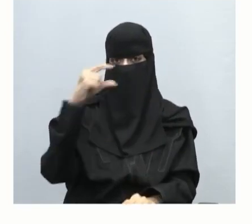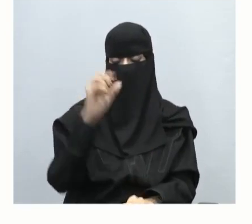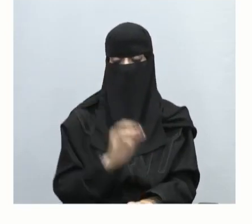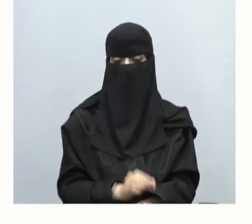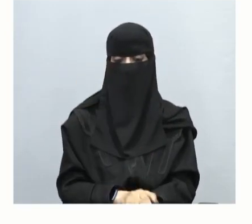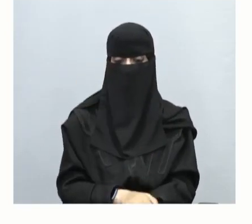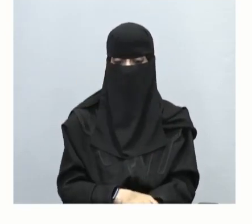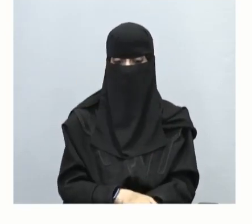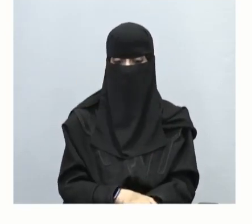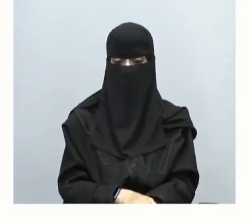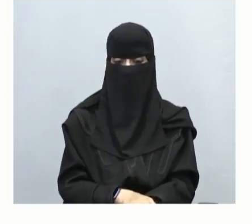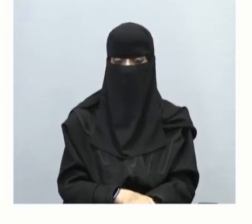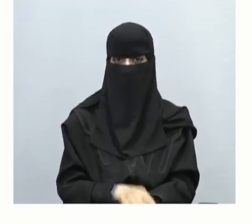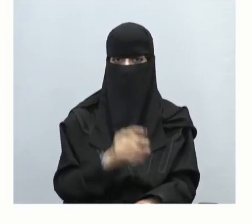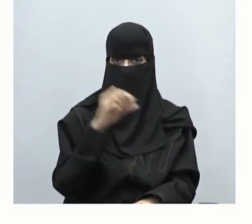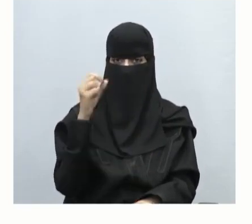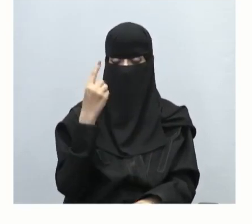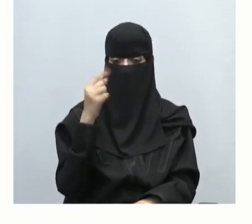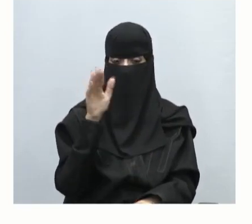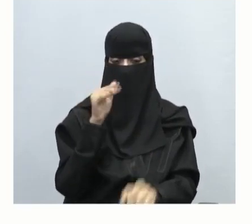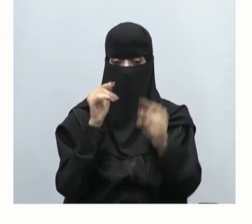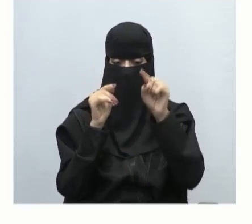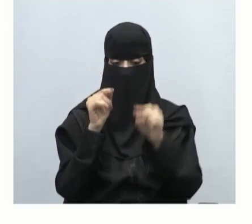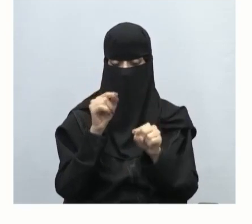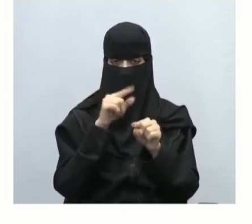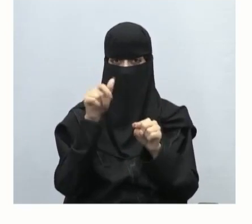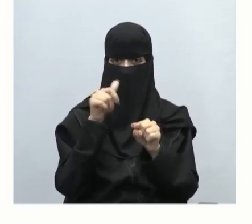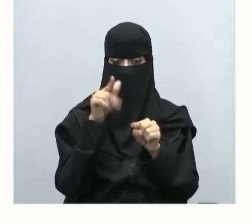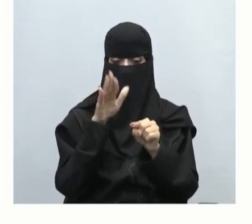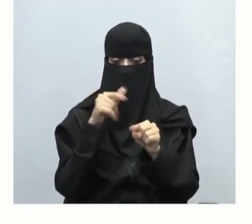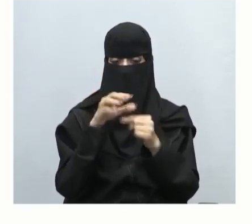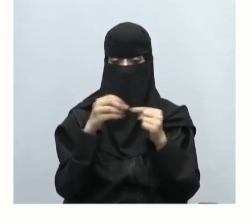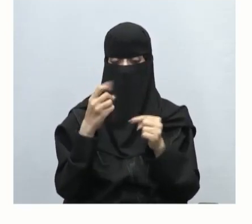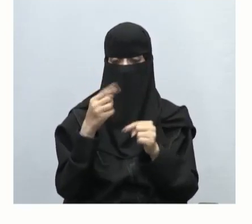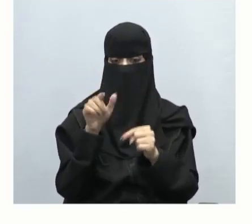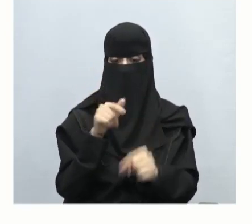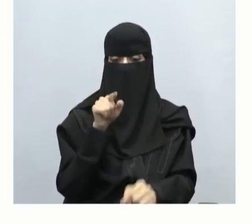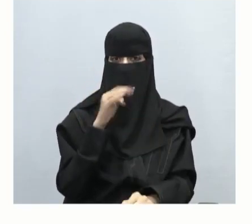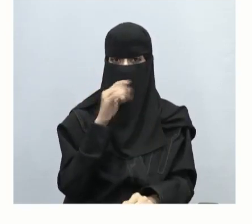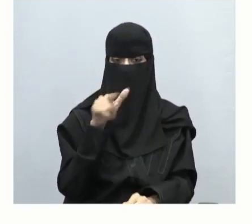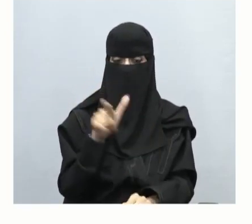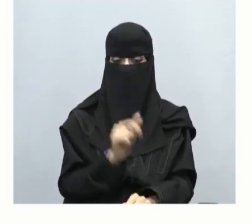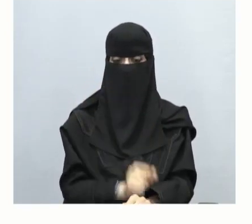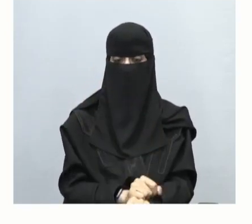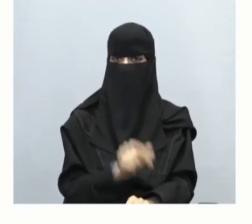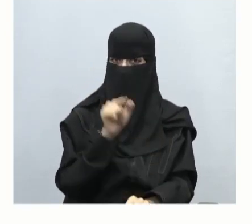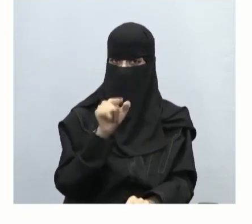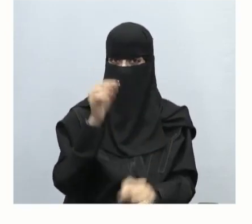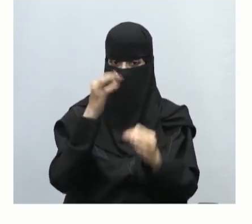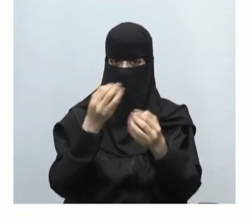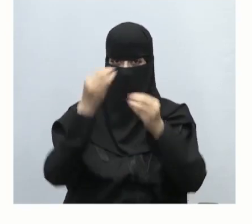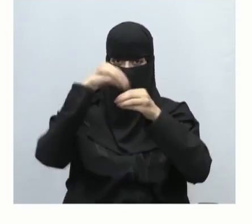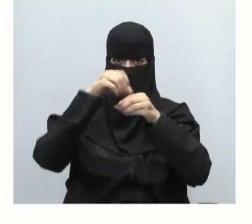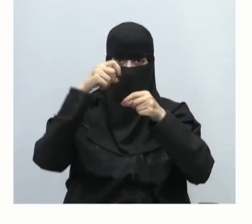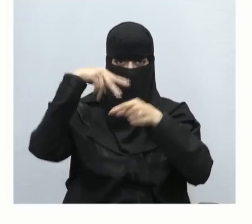نقطه واحده الى الاسفل او وحده واحده وهذه هي النقطه سالب واحد وسالب واحد هل هذه النقطه تقع